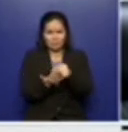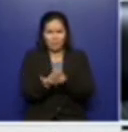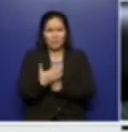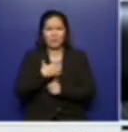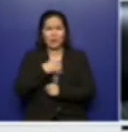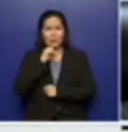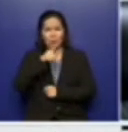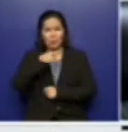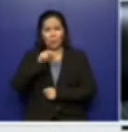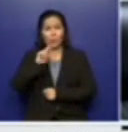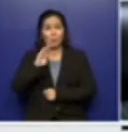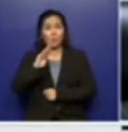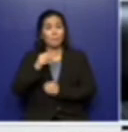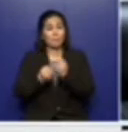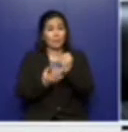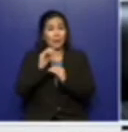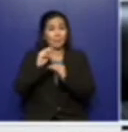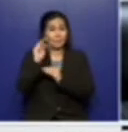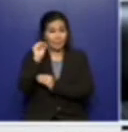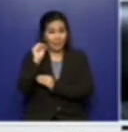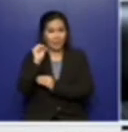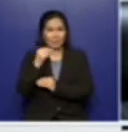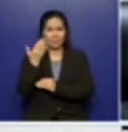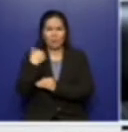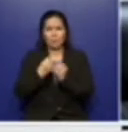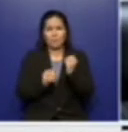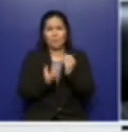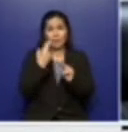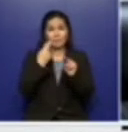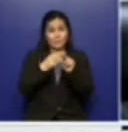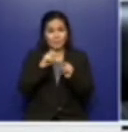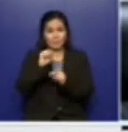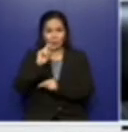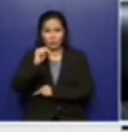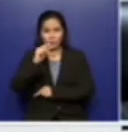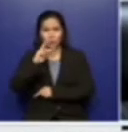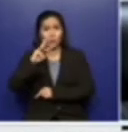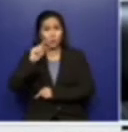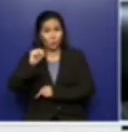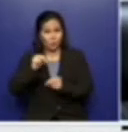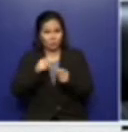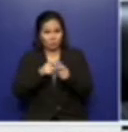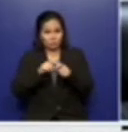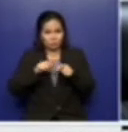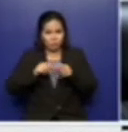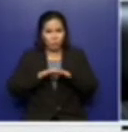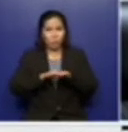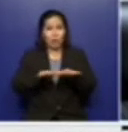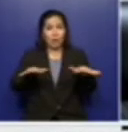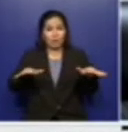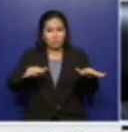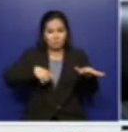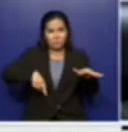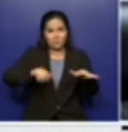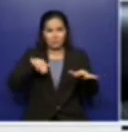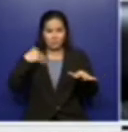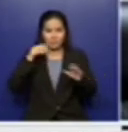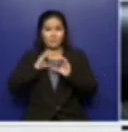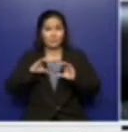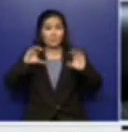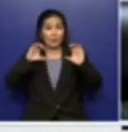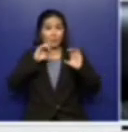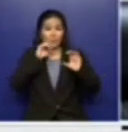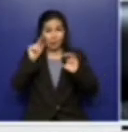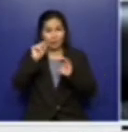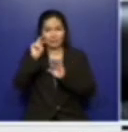ไม้เดิมป่าสงวนนี่จะมีพื้นที่ครอบไปทั้งหมดต่อมารัฐบาลได้มีนโยบาย